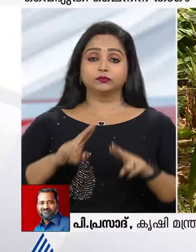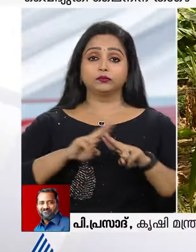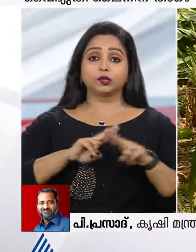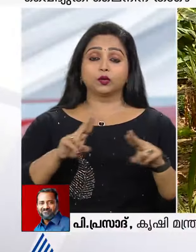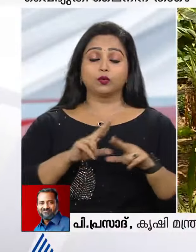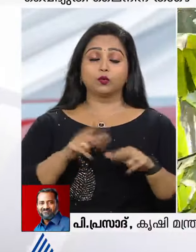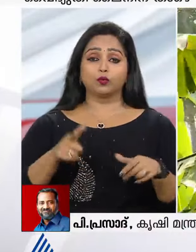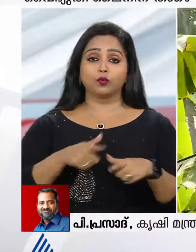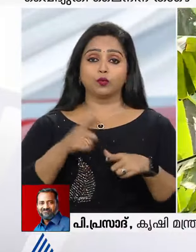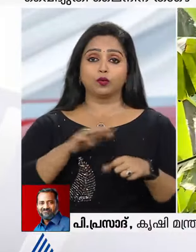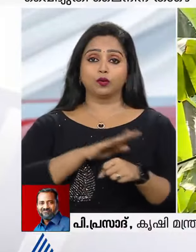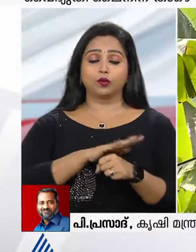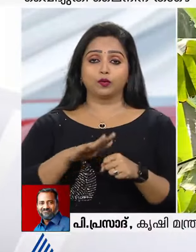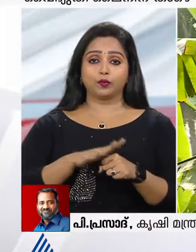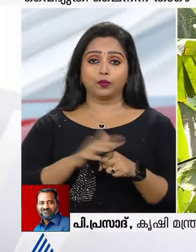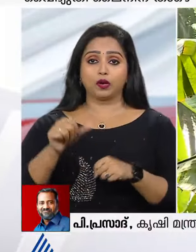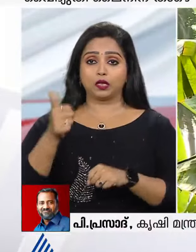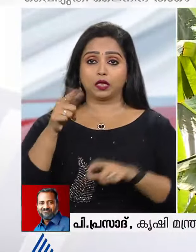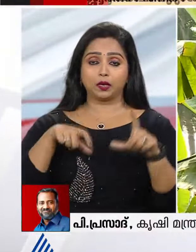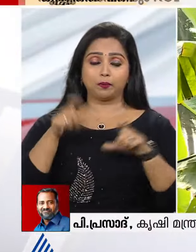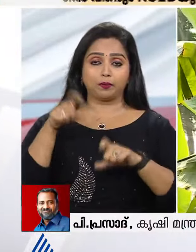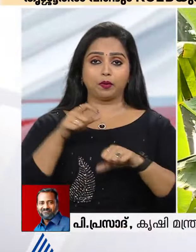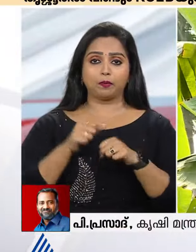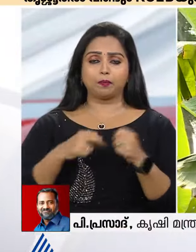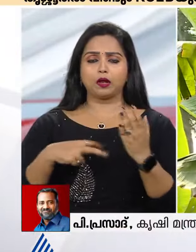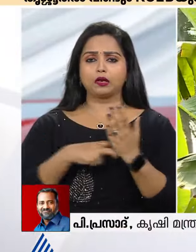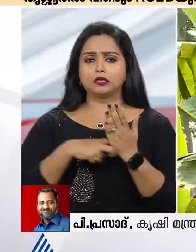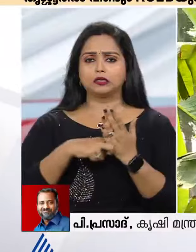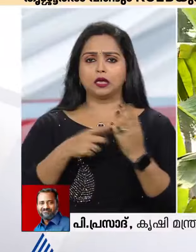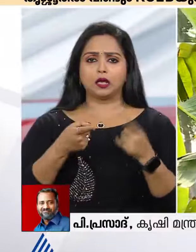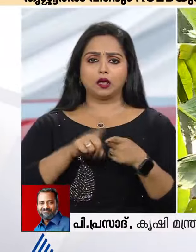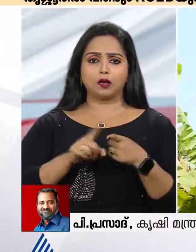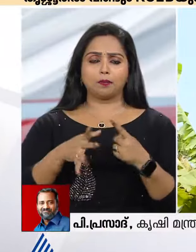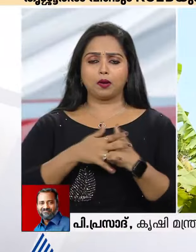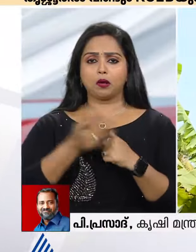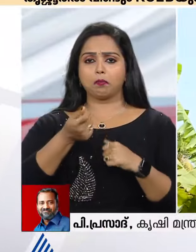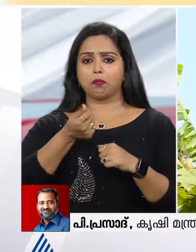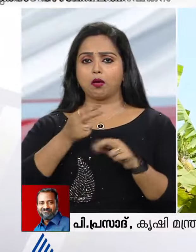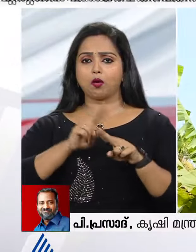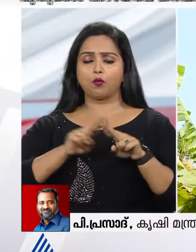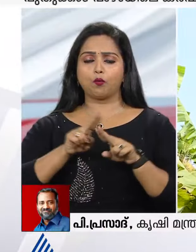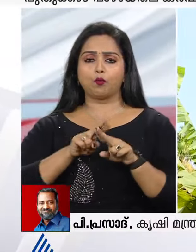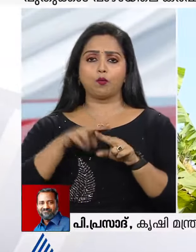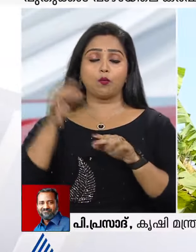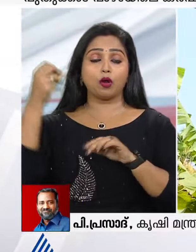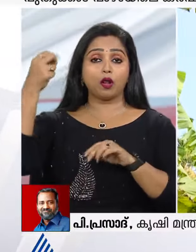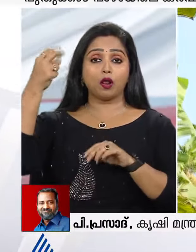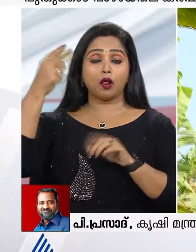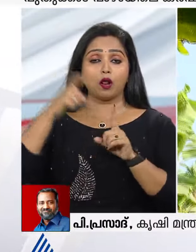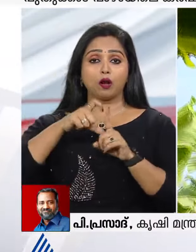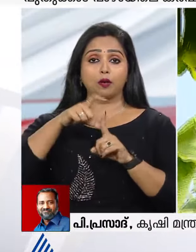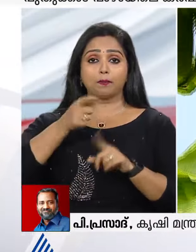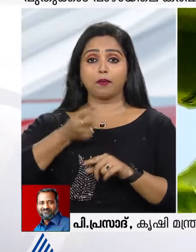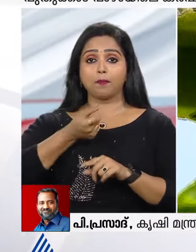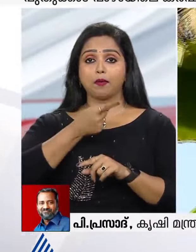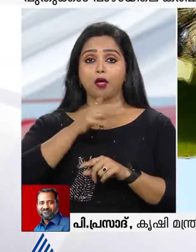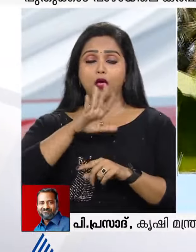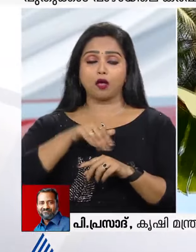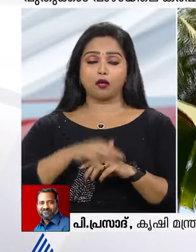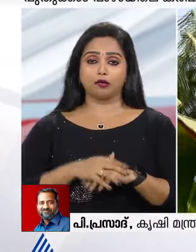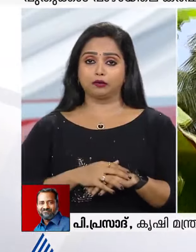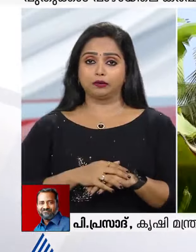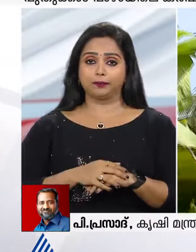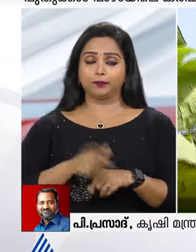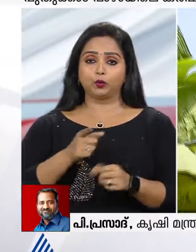ഒരു ബുദ്ധിമുട്ടുമില്ല. മറ്റ് പണമെല്ലാം വൈദ്യുതി വകുപ്പ് അടയ്ക്കുന്നു. ഞങ്ങൾ വീണ്ടും വീണ്ടും വെട്ടിക്കളിക്കാം എന്നുള്ള തരത്തിലുള്ള ഒരു സമീപനമാണ്